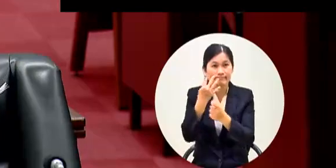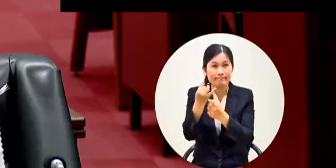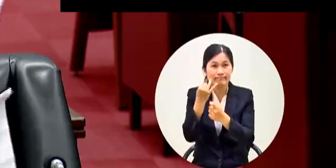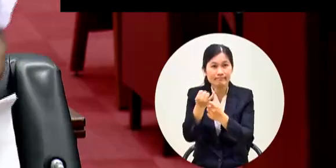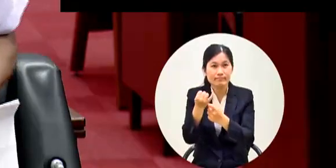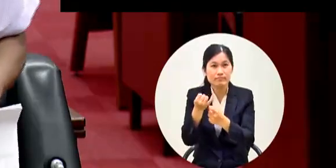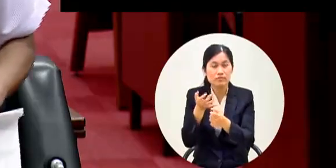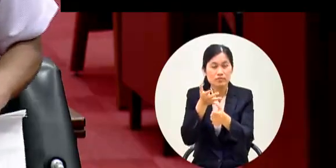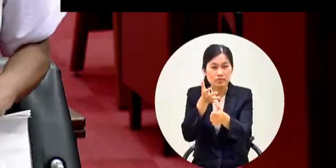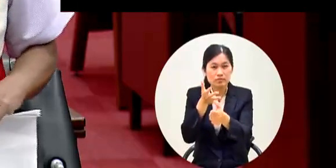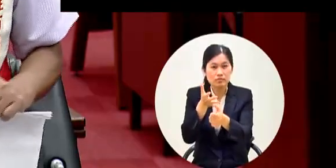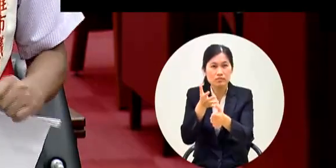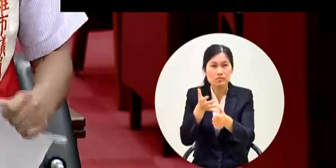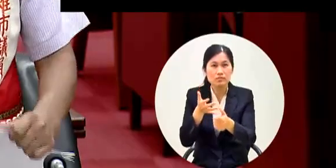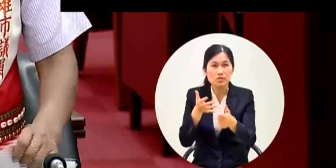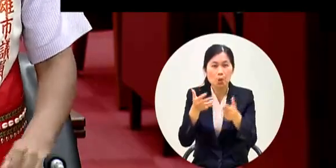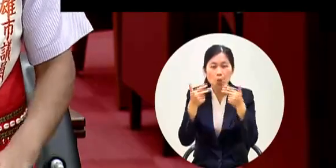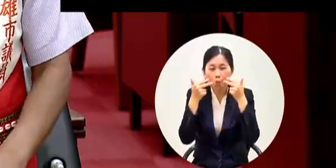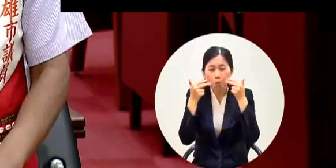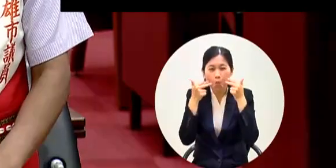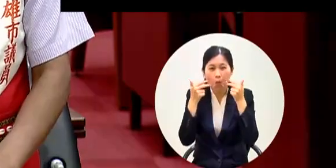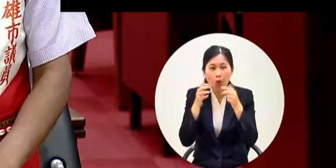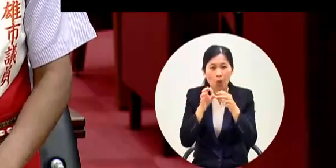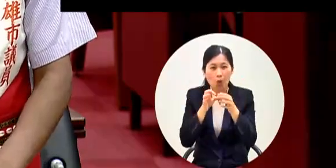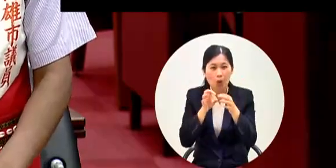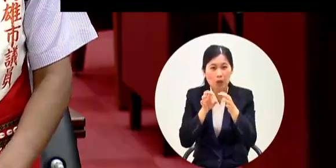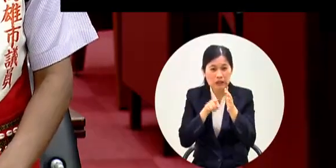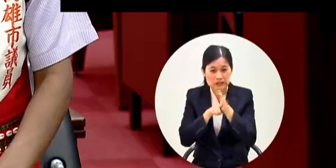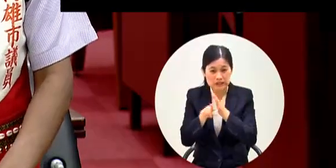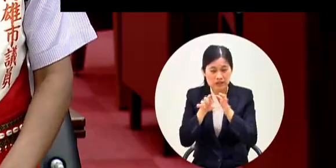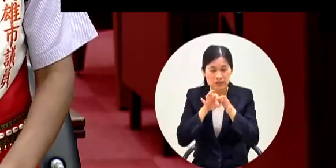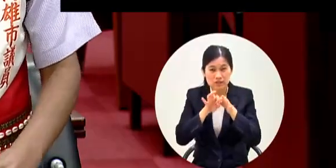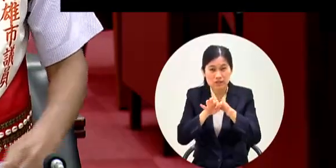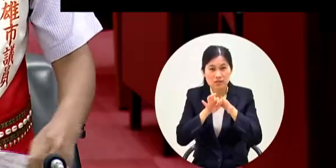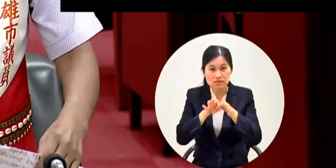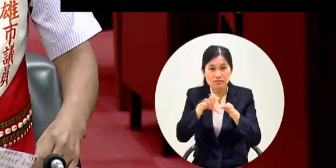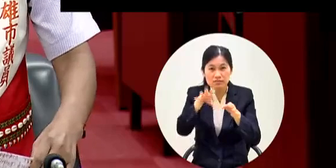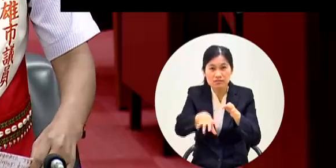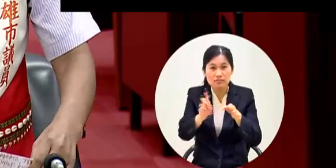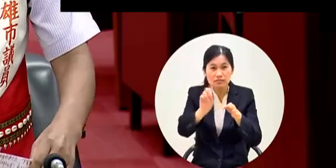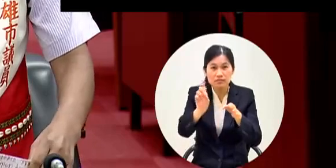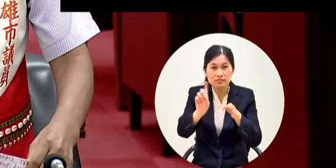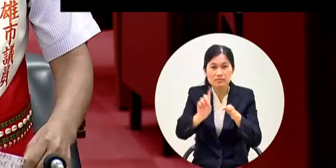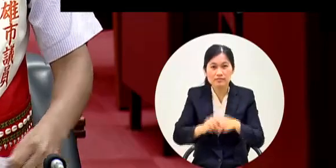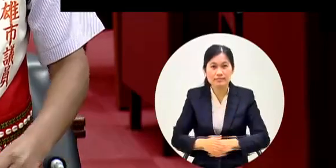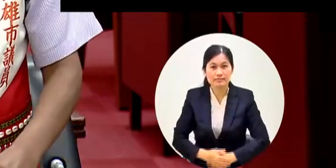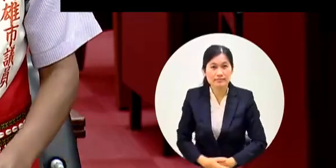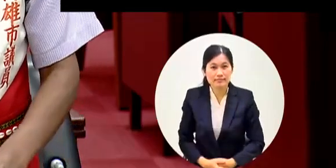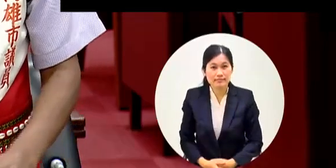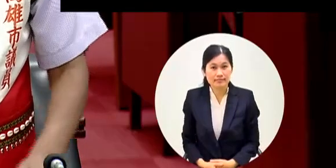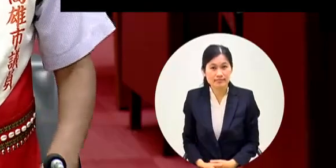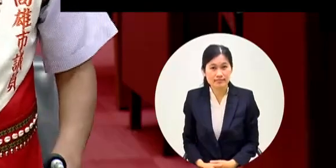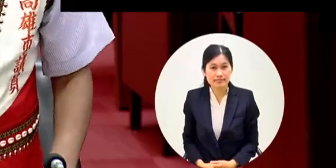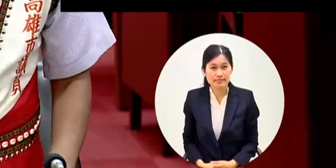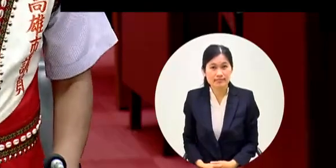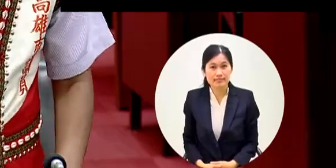案。好，这是我对地震局的一个要求。